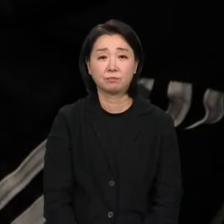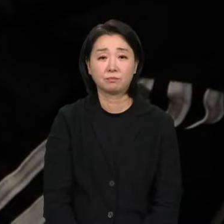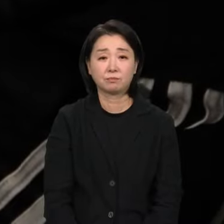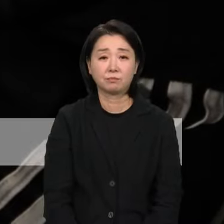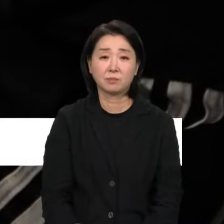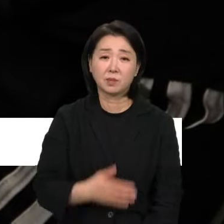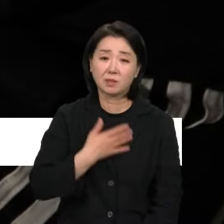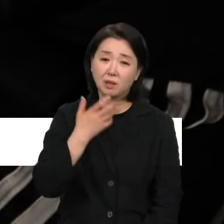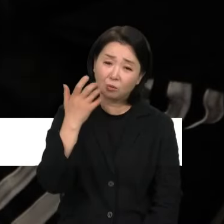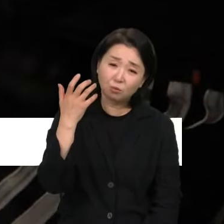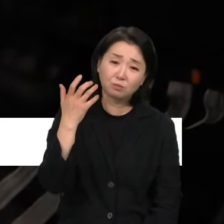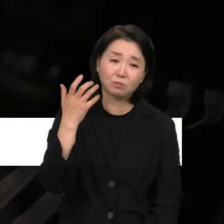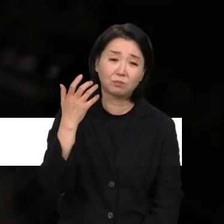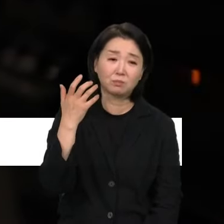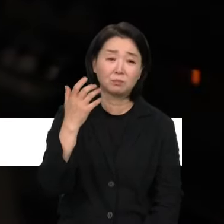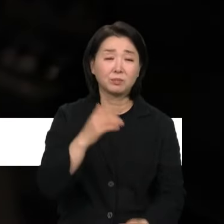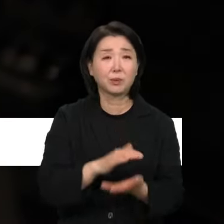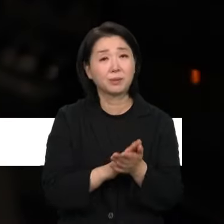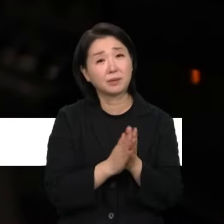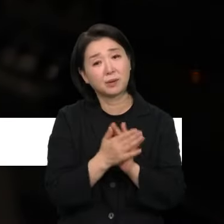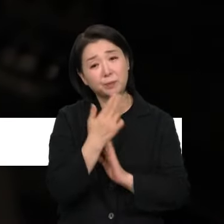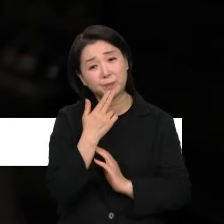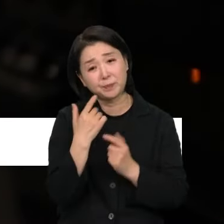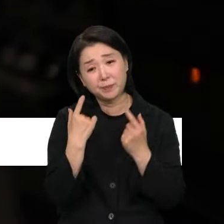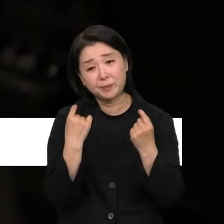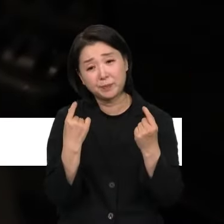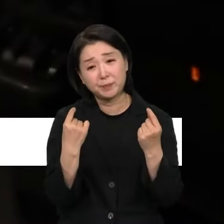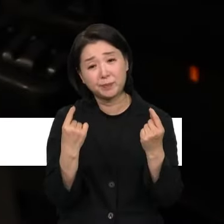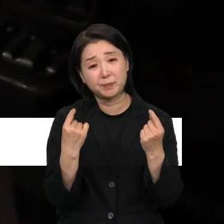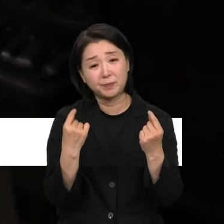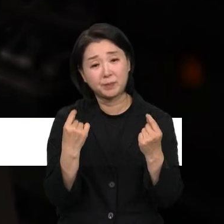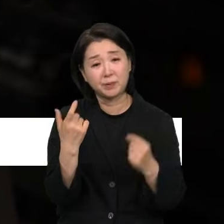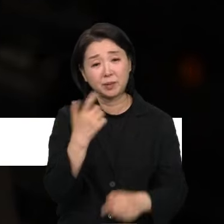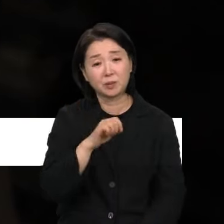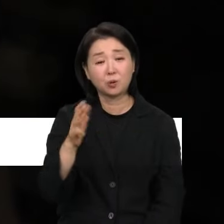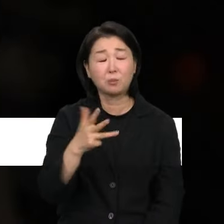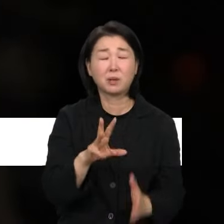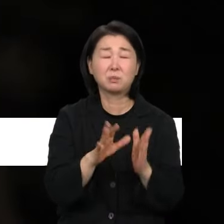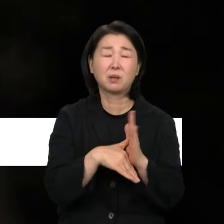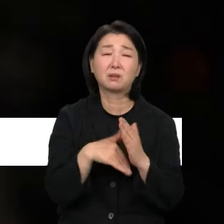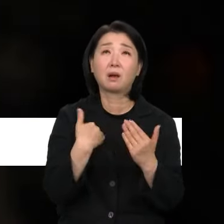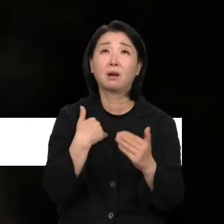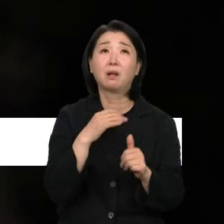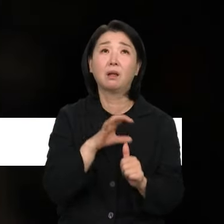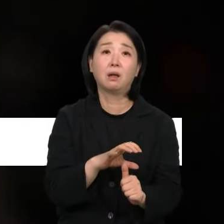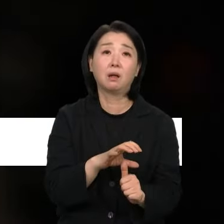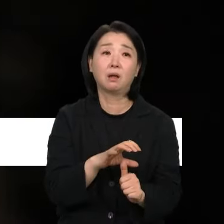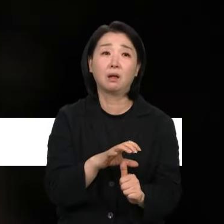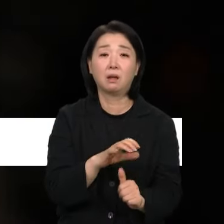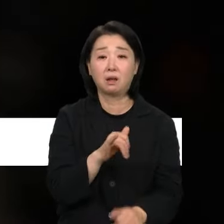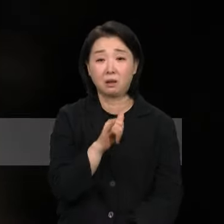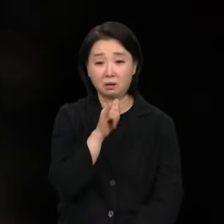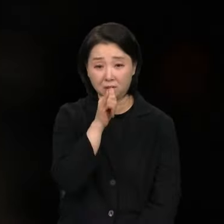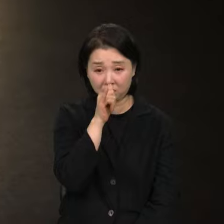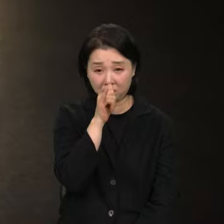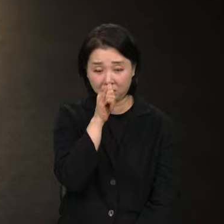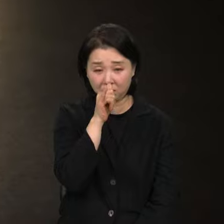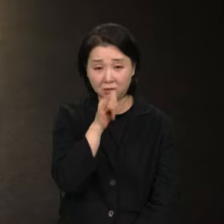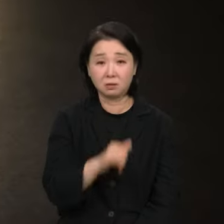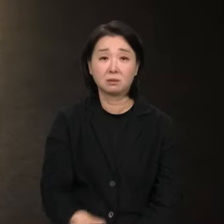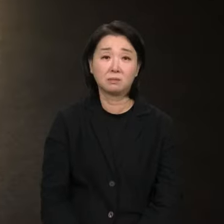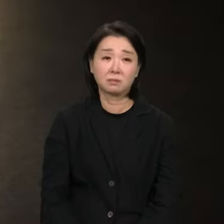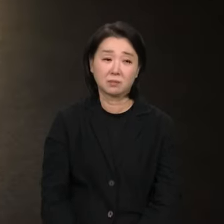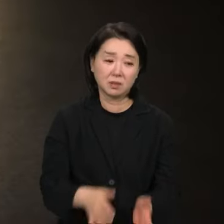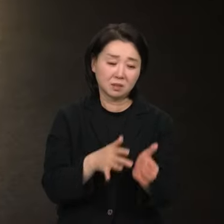내 꿈은 변하지를 않아. 80년대 거기에 딱 멈춰있어, 꿈이.